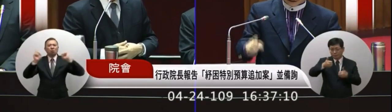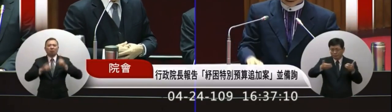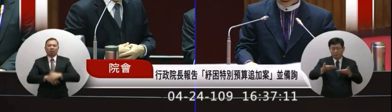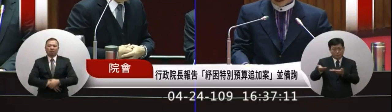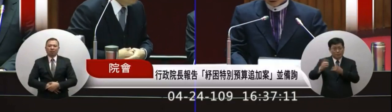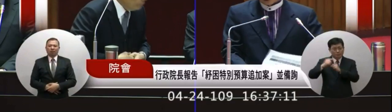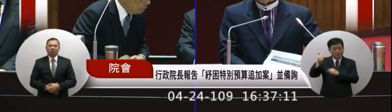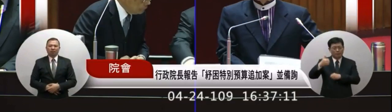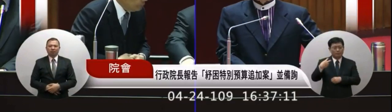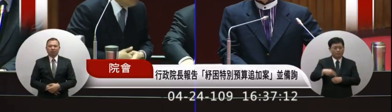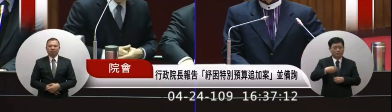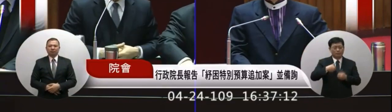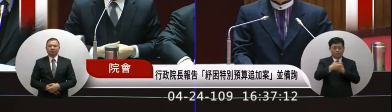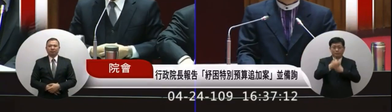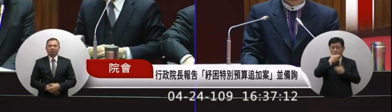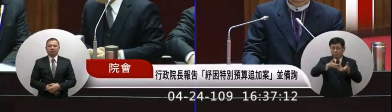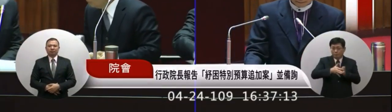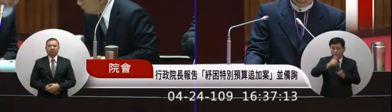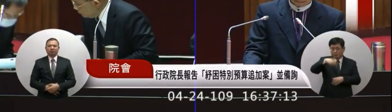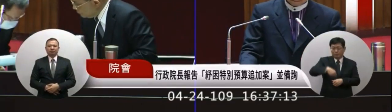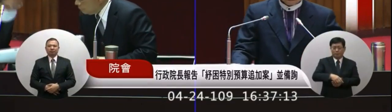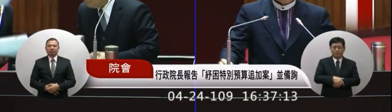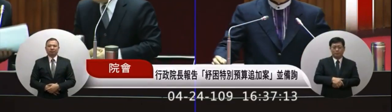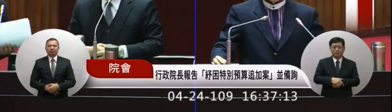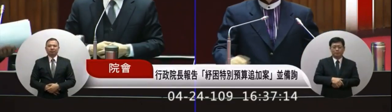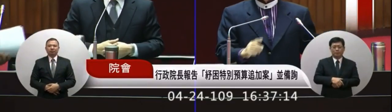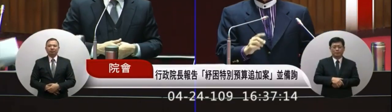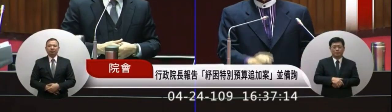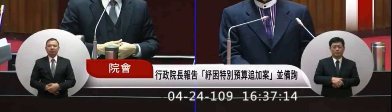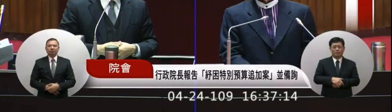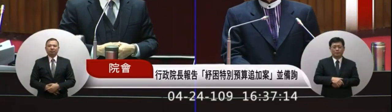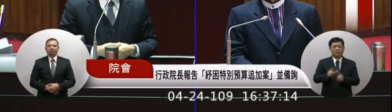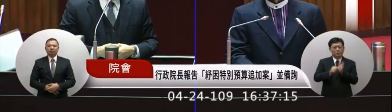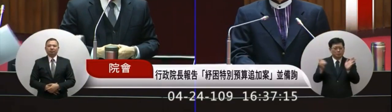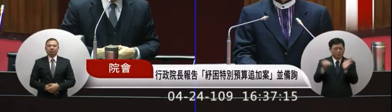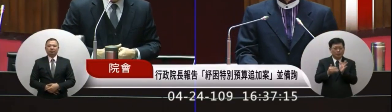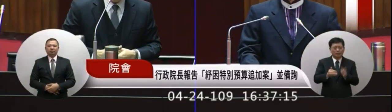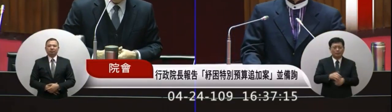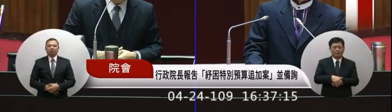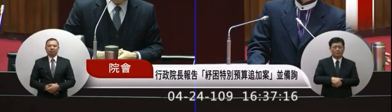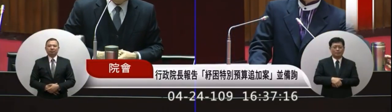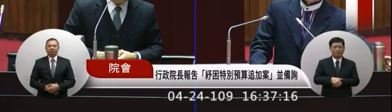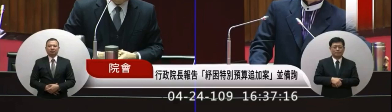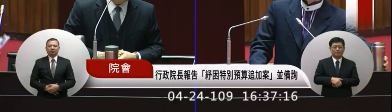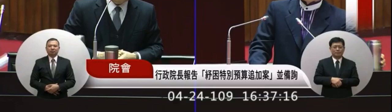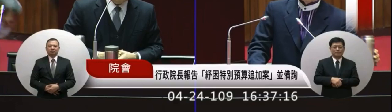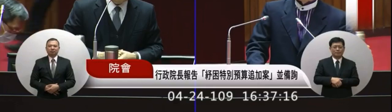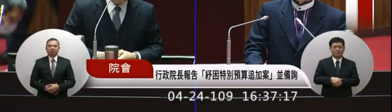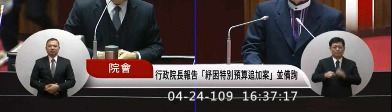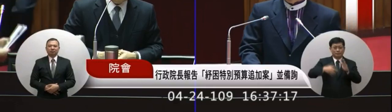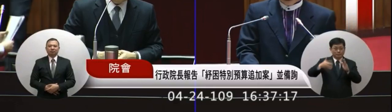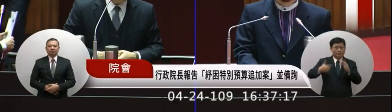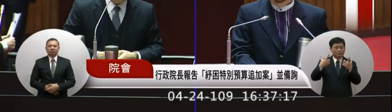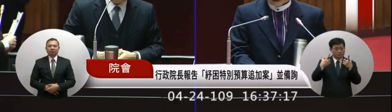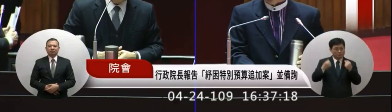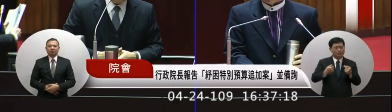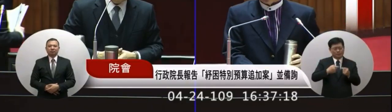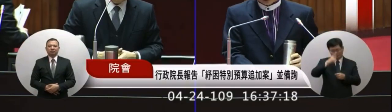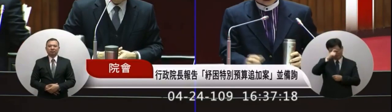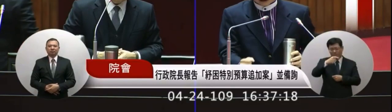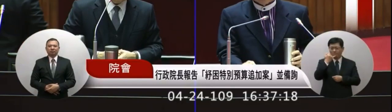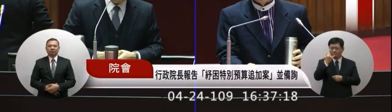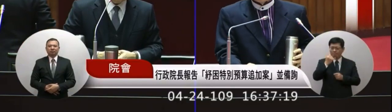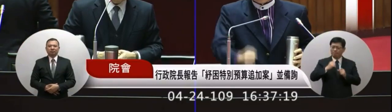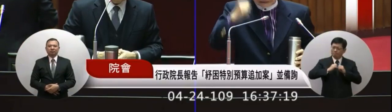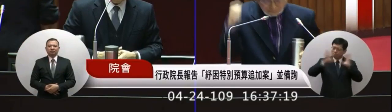去哦，我要请那个卫福部长官来帮忙，因为时间快到了啊、哦。本来院长，我本来是足期待你